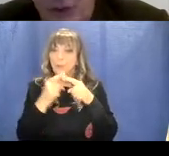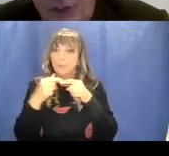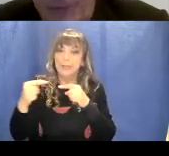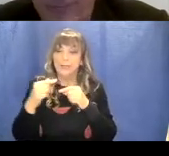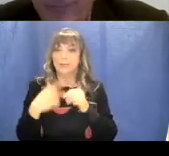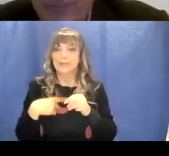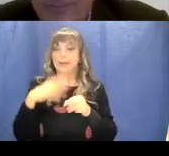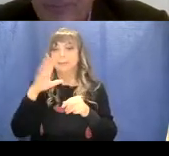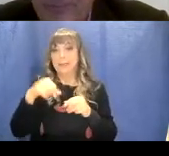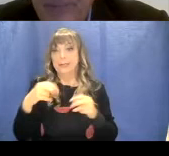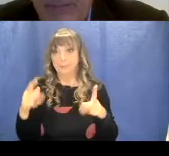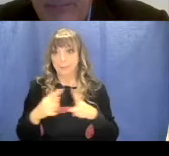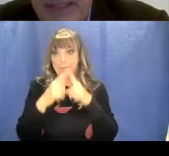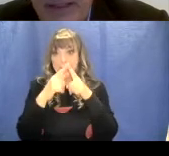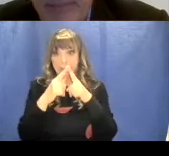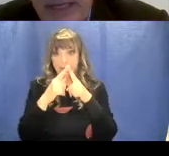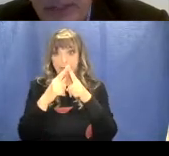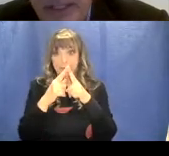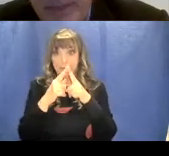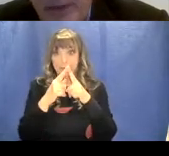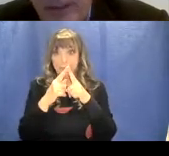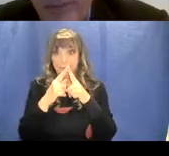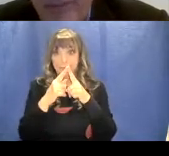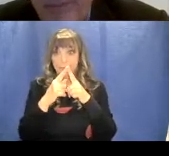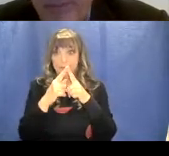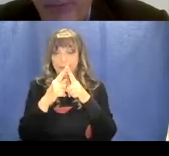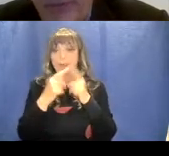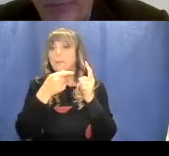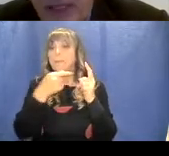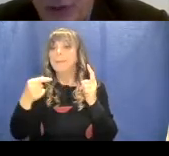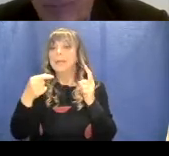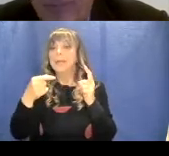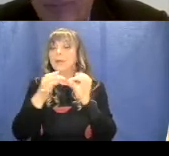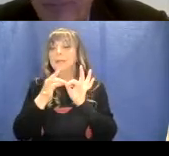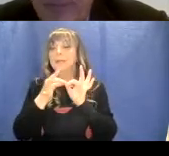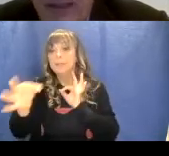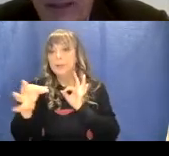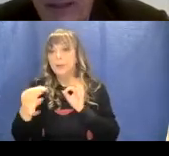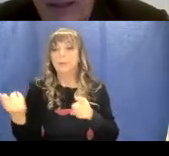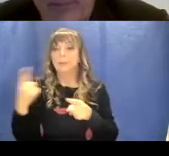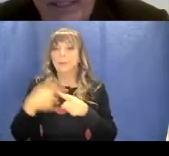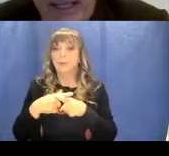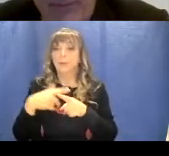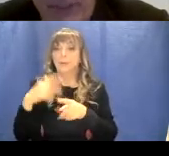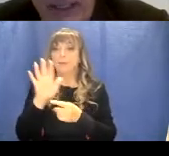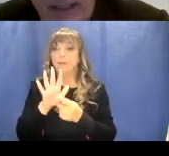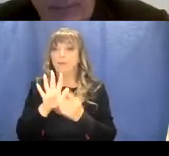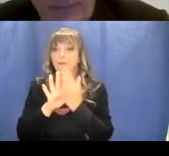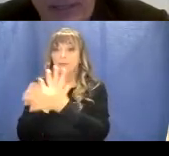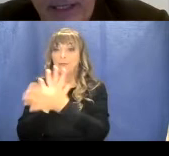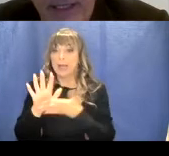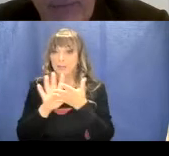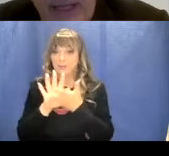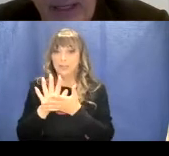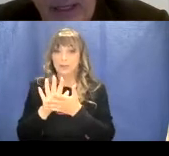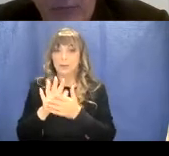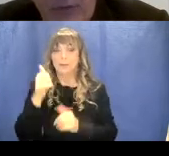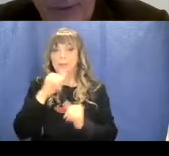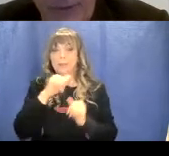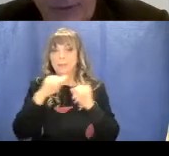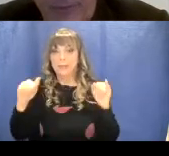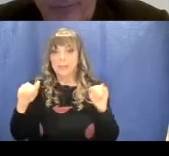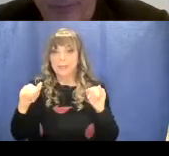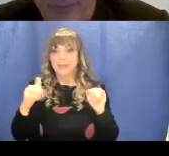vertici meno gli spigoli più le facce per esempio nella prima riga viene